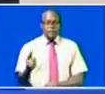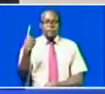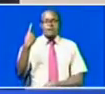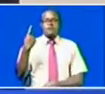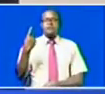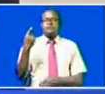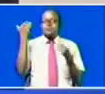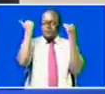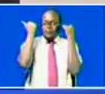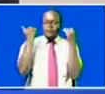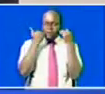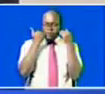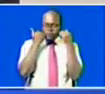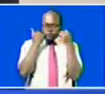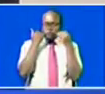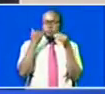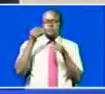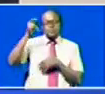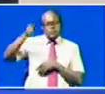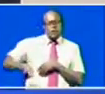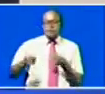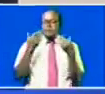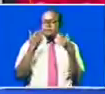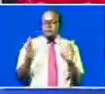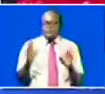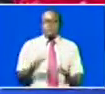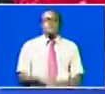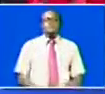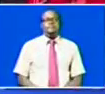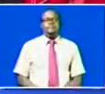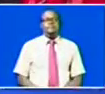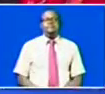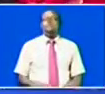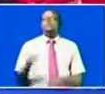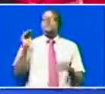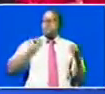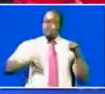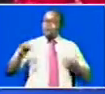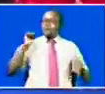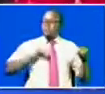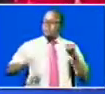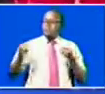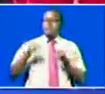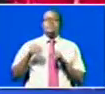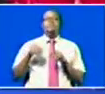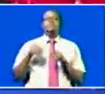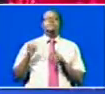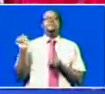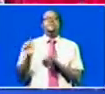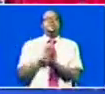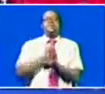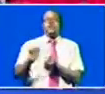judicial proceedings come to an end here. Jinamizi la ufisadi limekuwa likiandama serikali ya Rais Uhuru